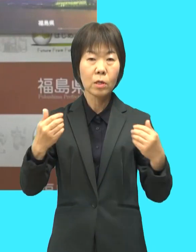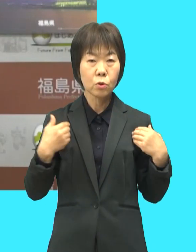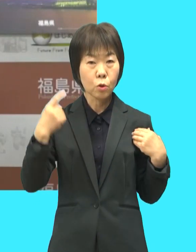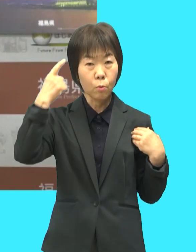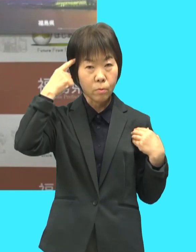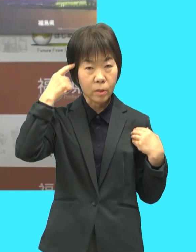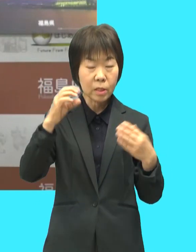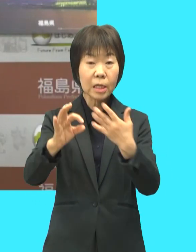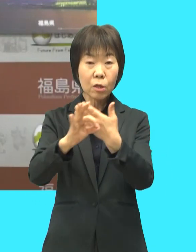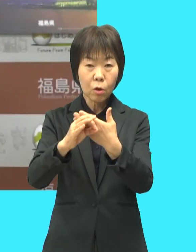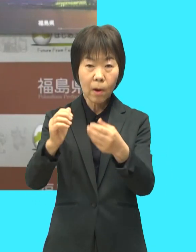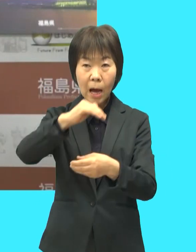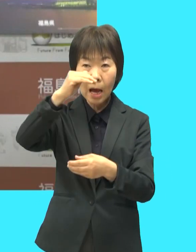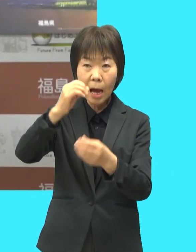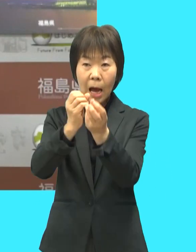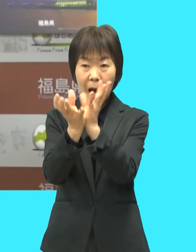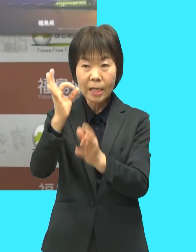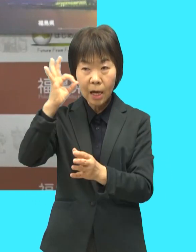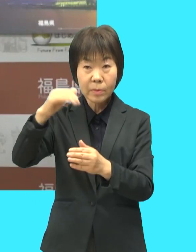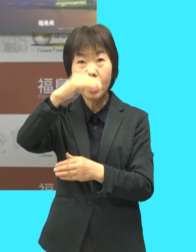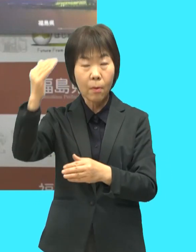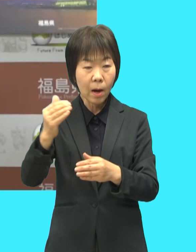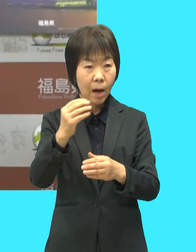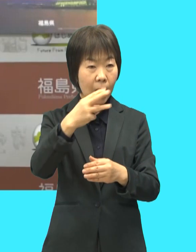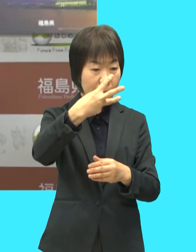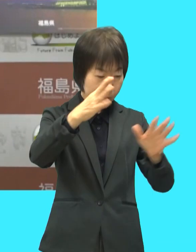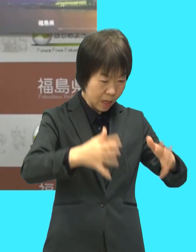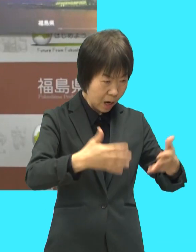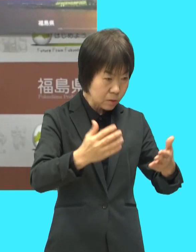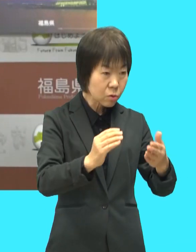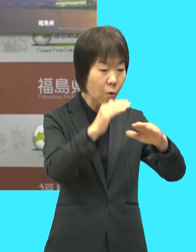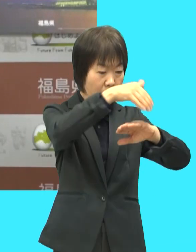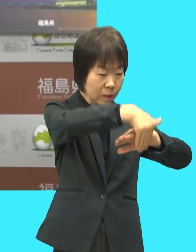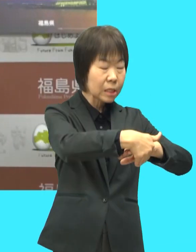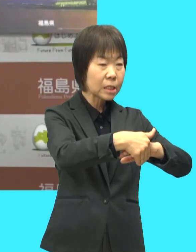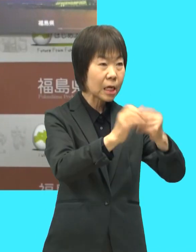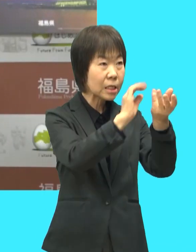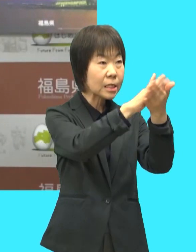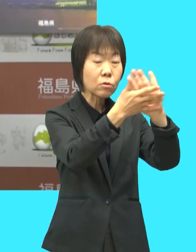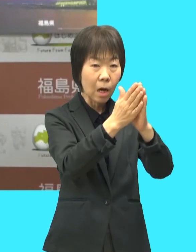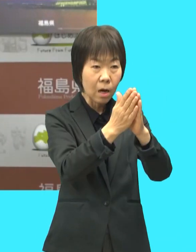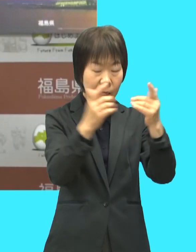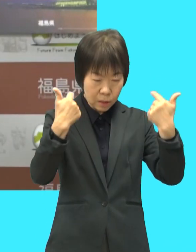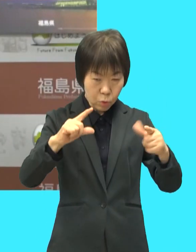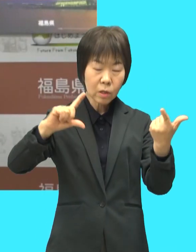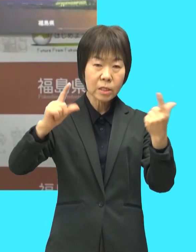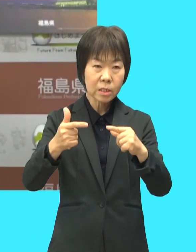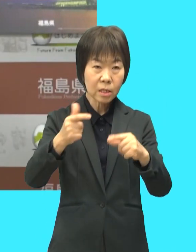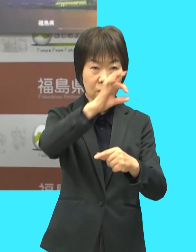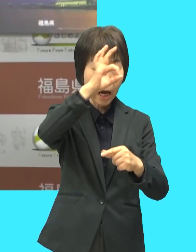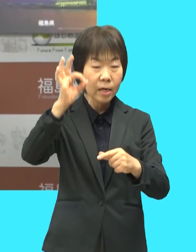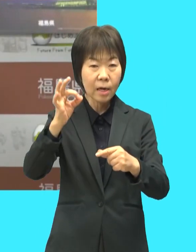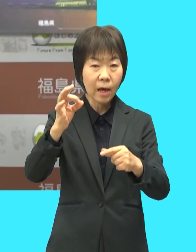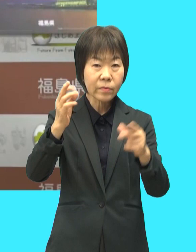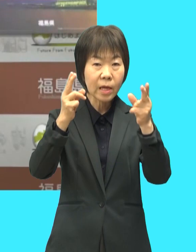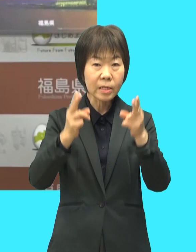ば花見山ですとか三春の滝桜は通常とは違う観覧体制、基本的には花